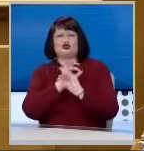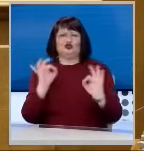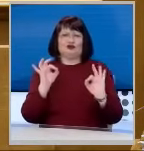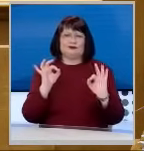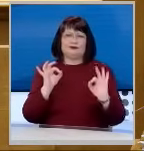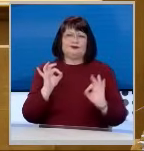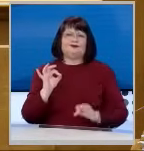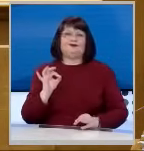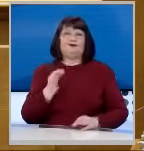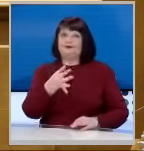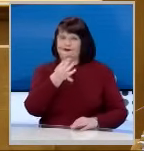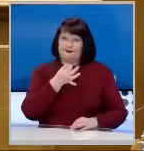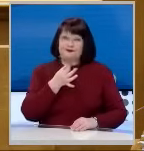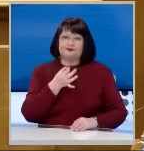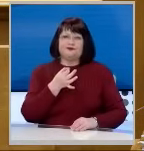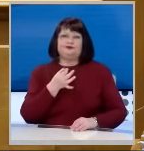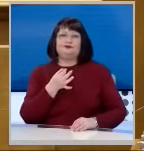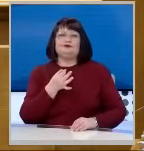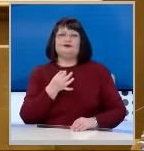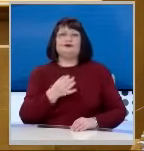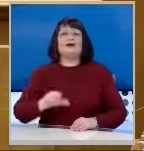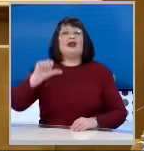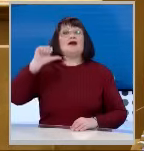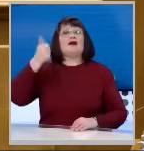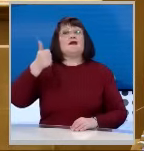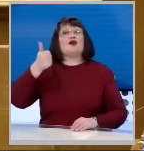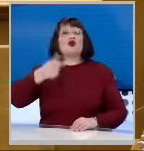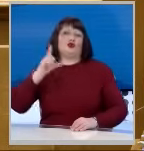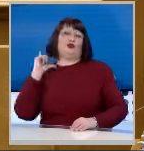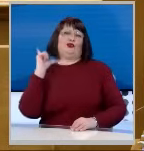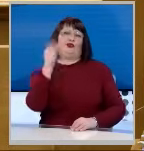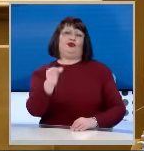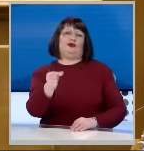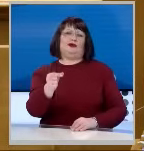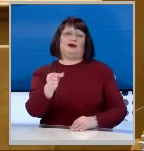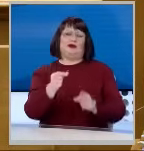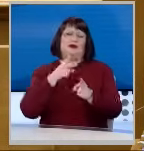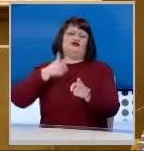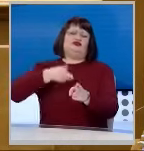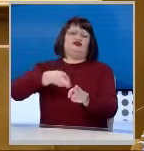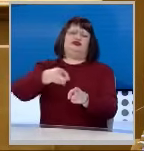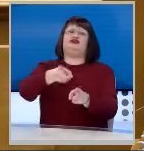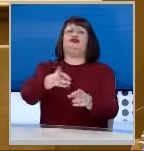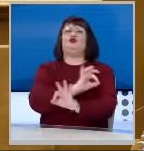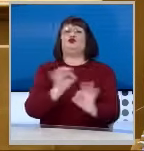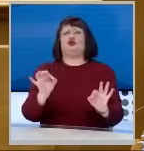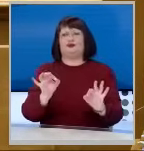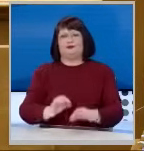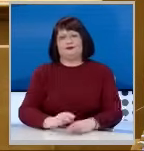έβαζαν δήθεν στο πρώτο βαγόνι της ευρωπαϊκής αξω ατυχίας